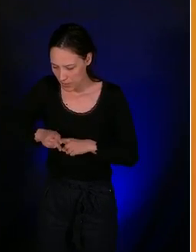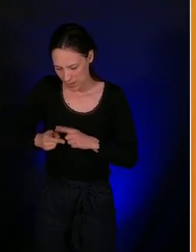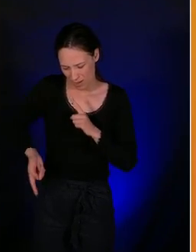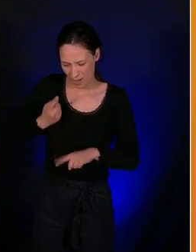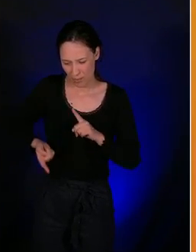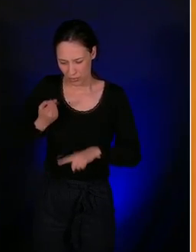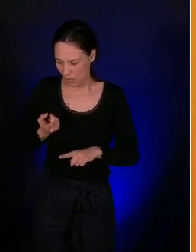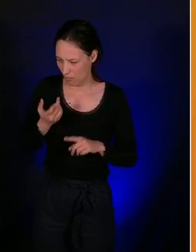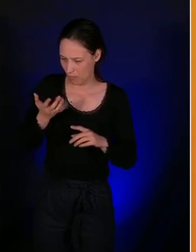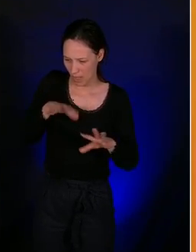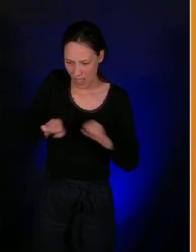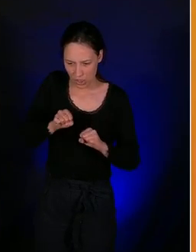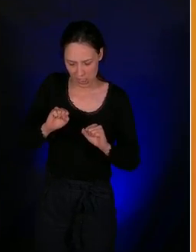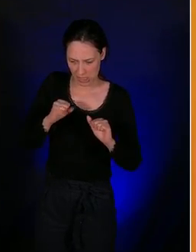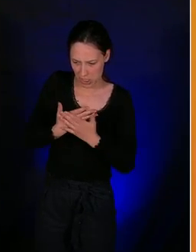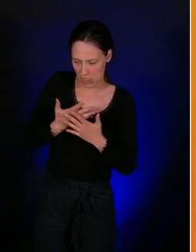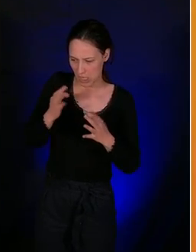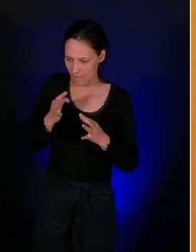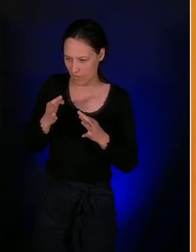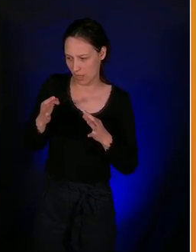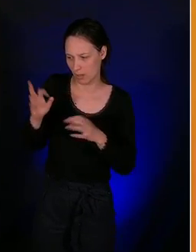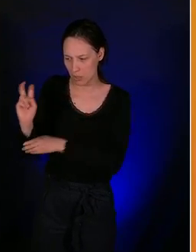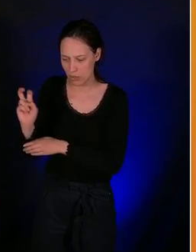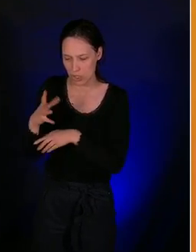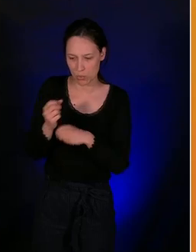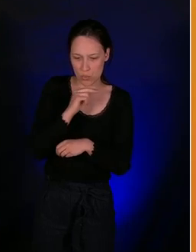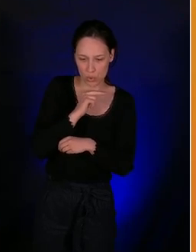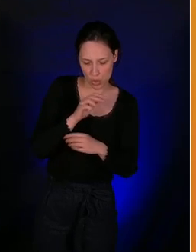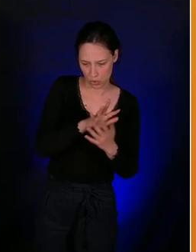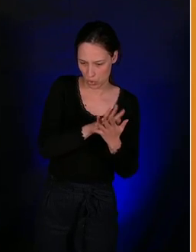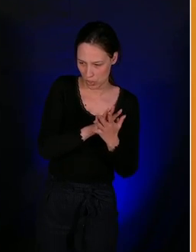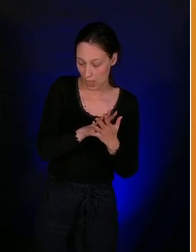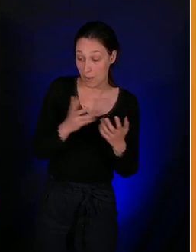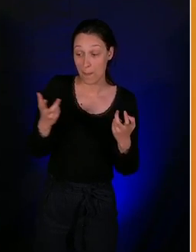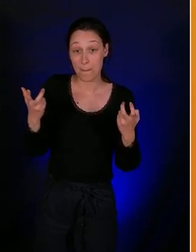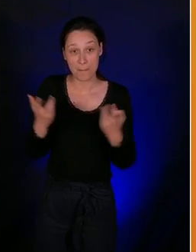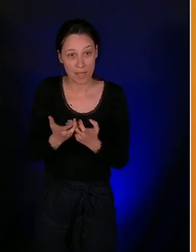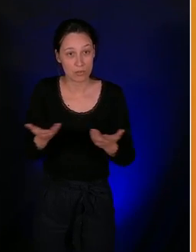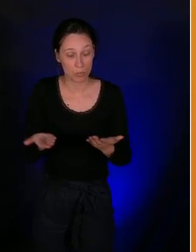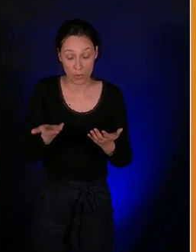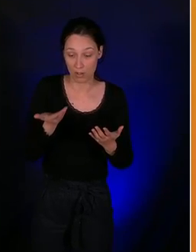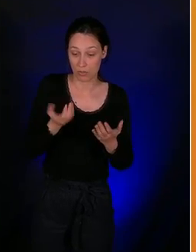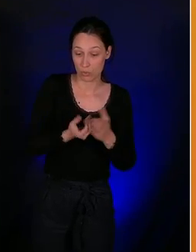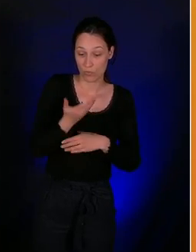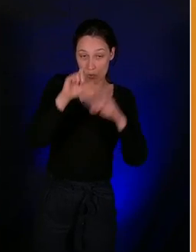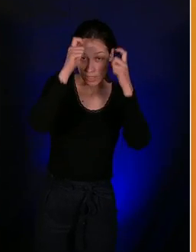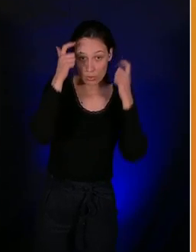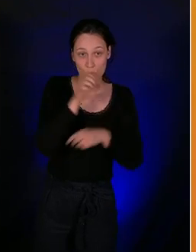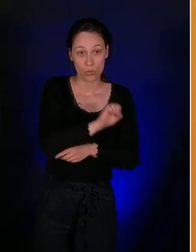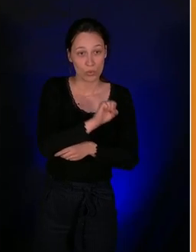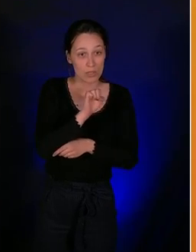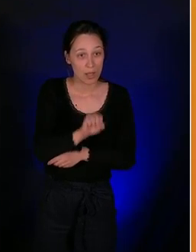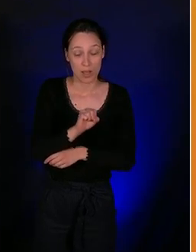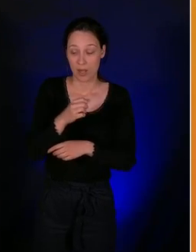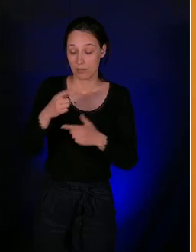écologique et l'urgence sociale. Le nouveau statut du travail salarié, la sécurité sociale professionnelle et une réduction